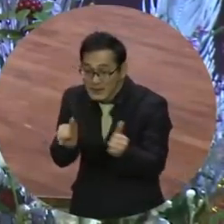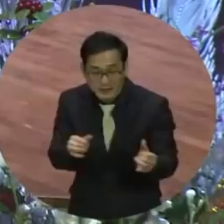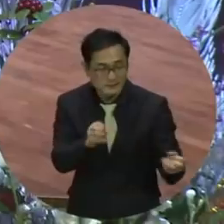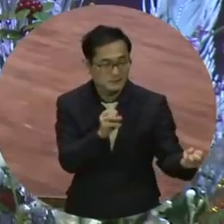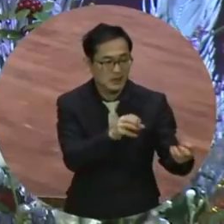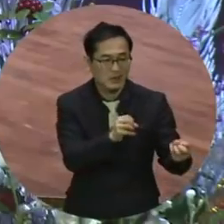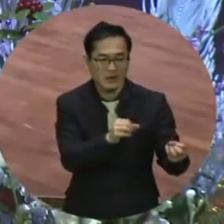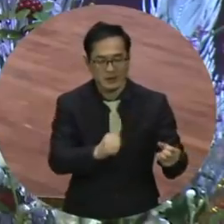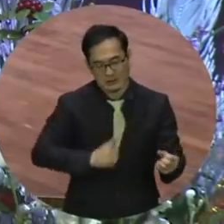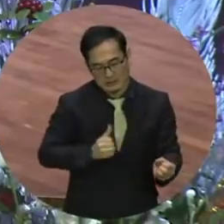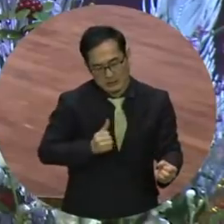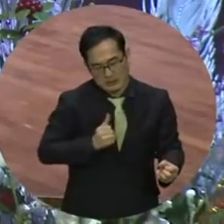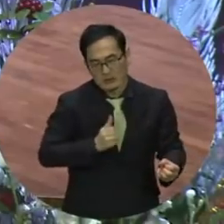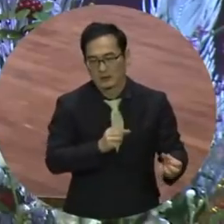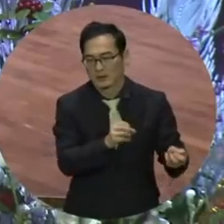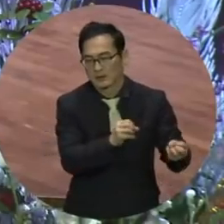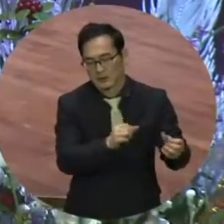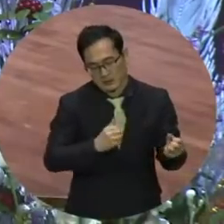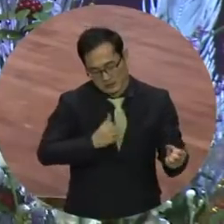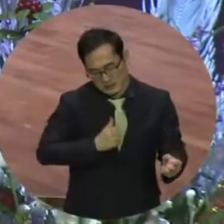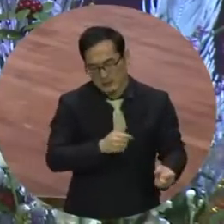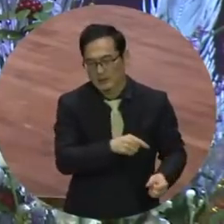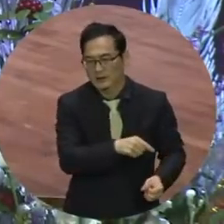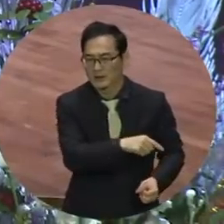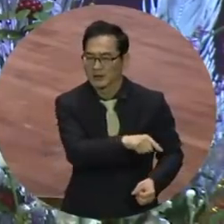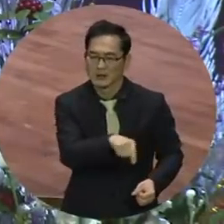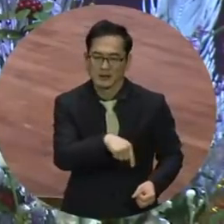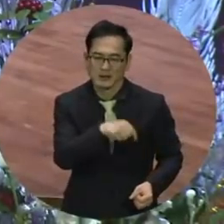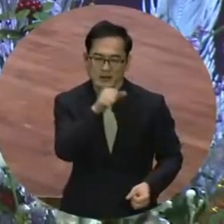됩니다. 우리는 이 기쁨을